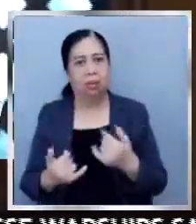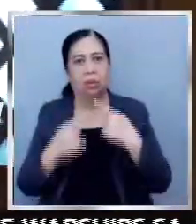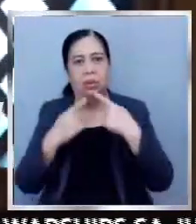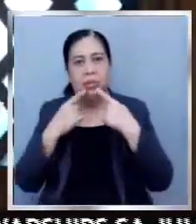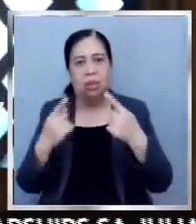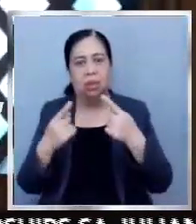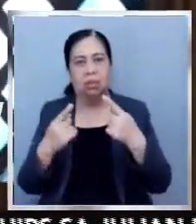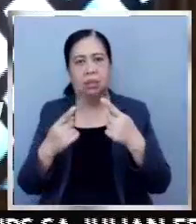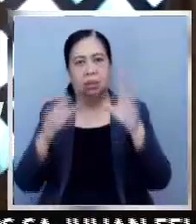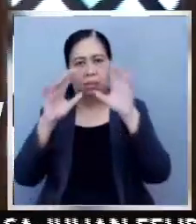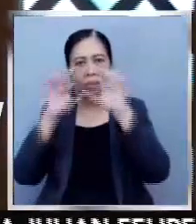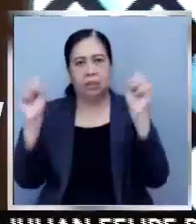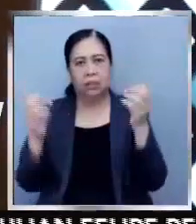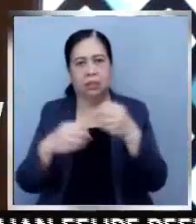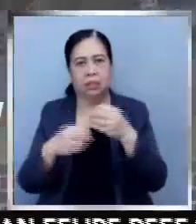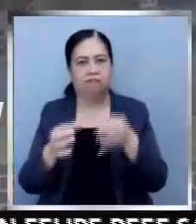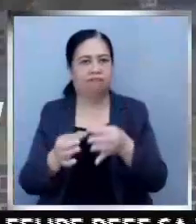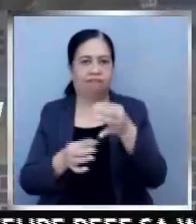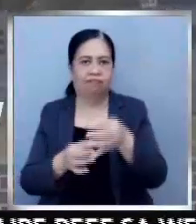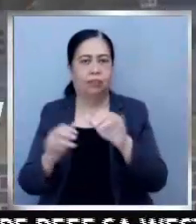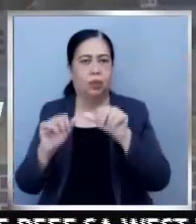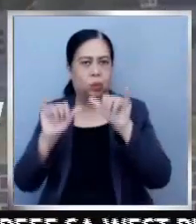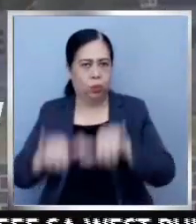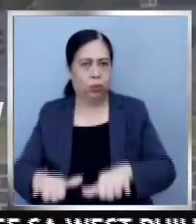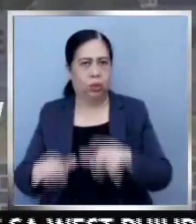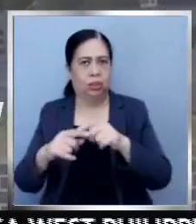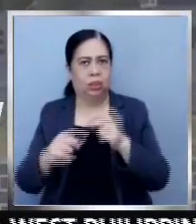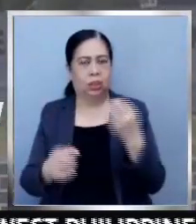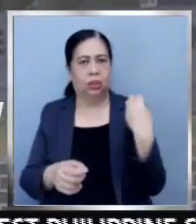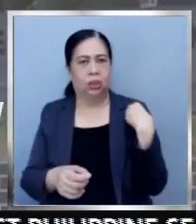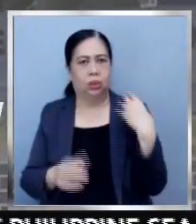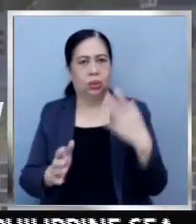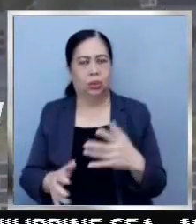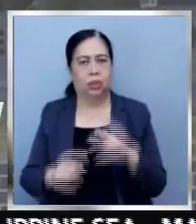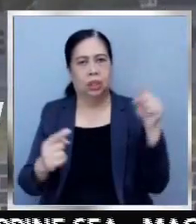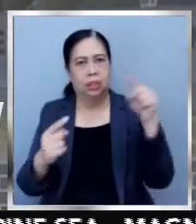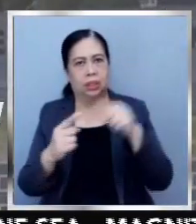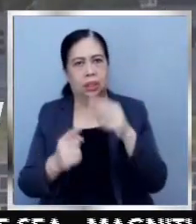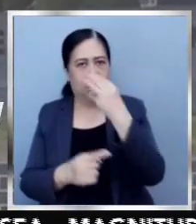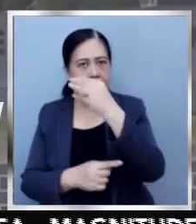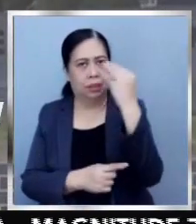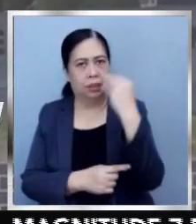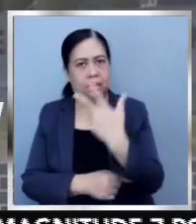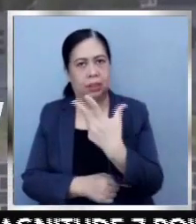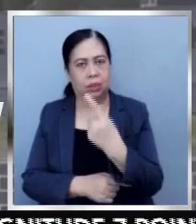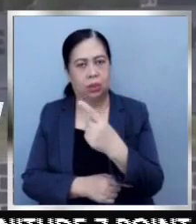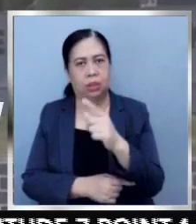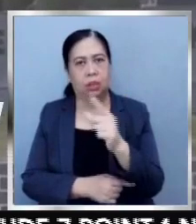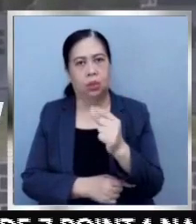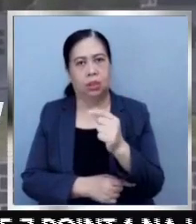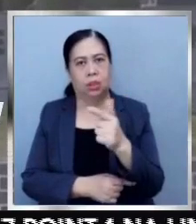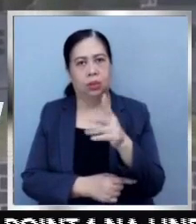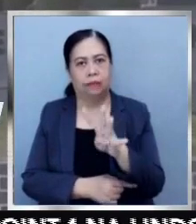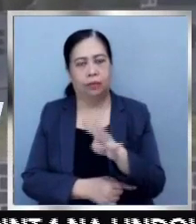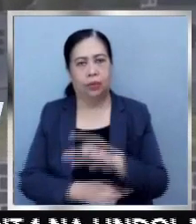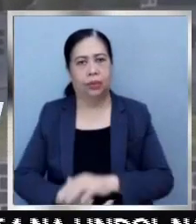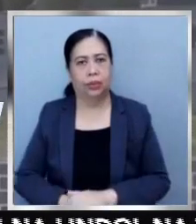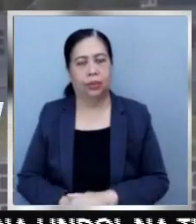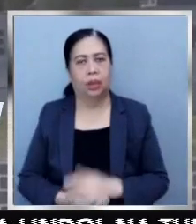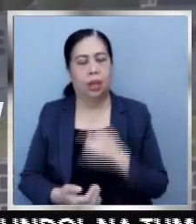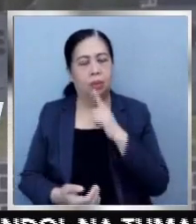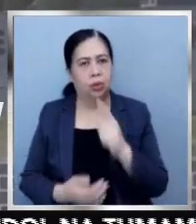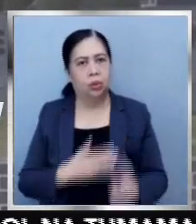Malacanang na pinalawig ang pagiging PNP Chief ni Acorda hanggang March 31, 2024. I am truly honored